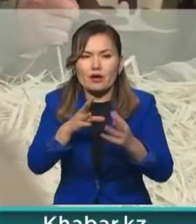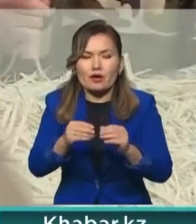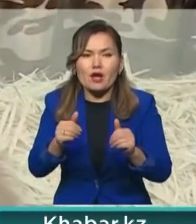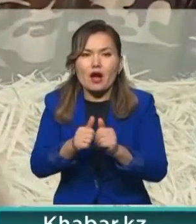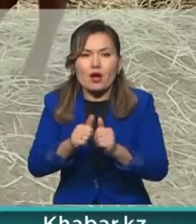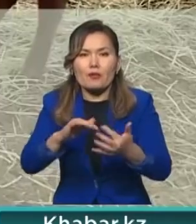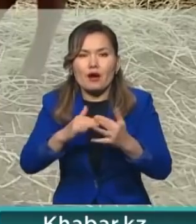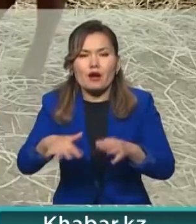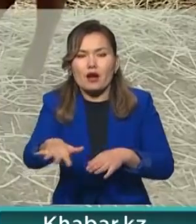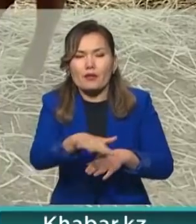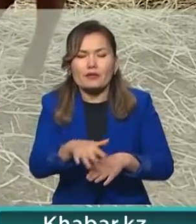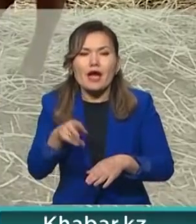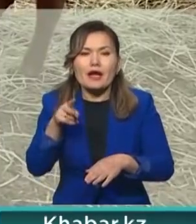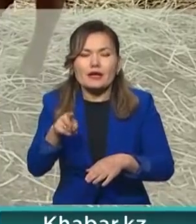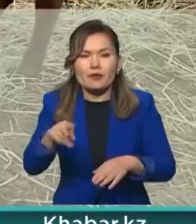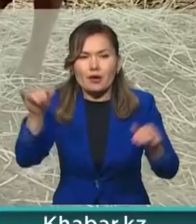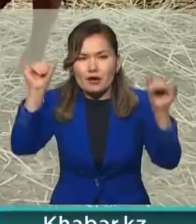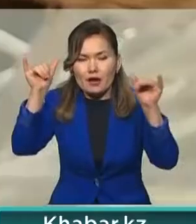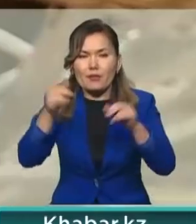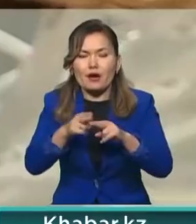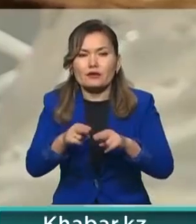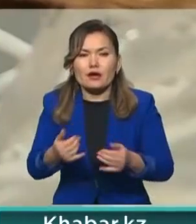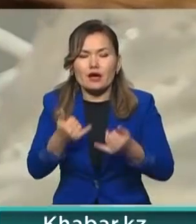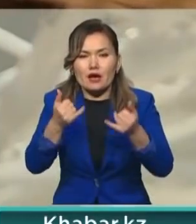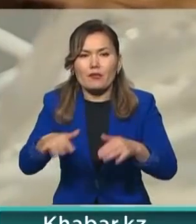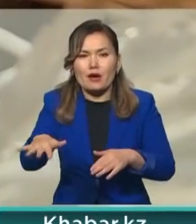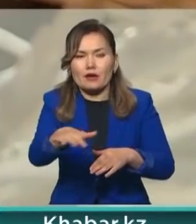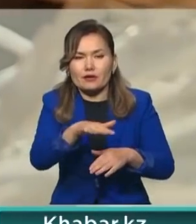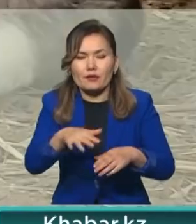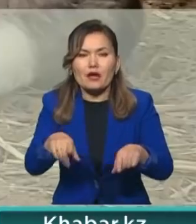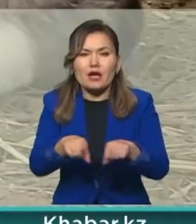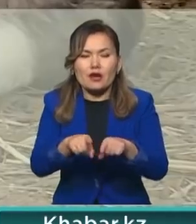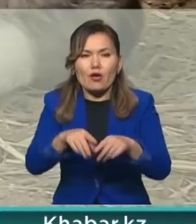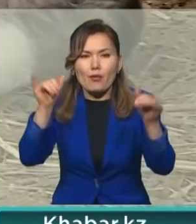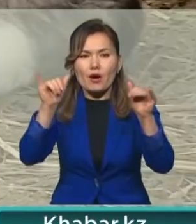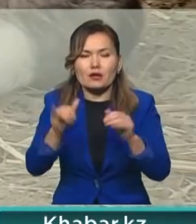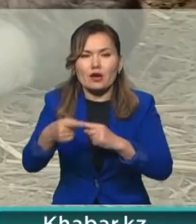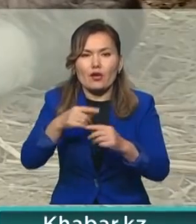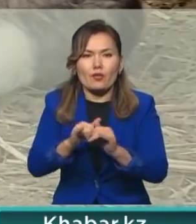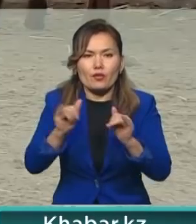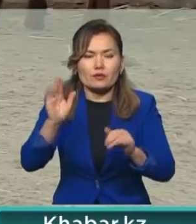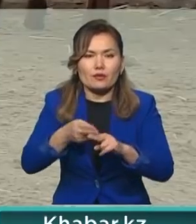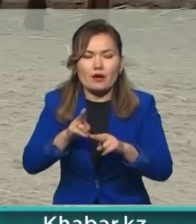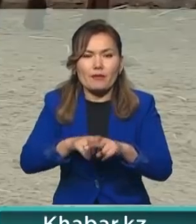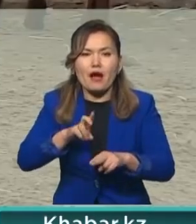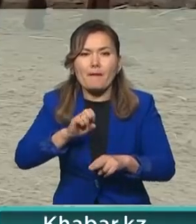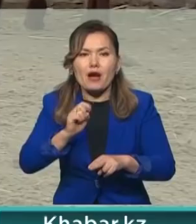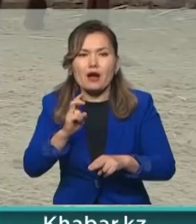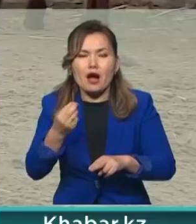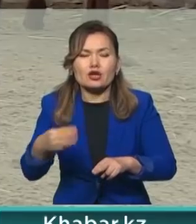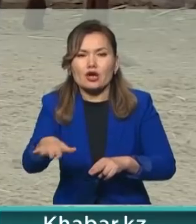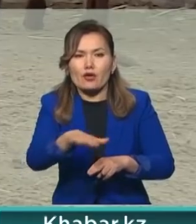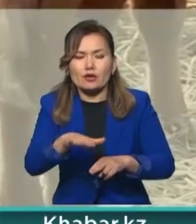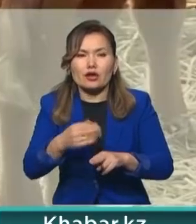болашақта 2000 бас мүйізді әрі қараға арналған мал бордақылау алаңы салынады. Балқаш ауданы биыл шетелдерге 275